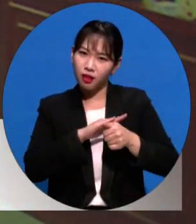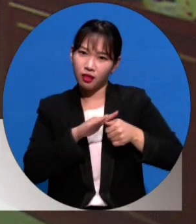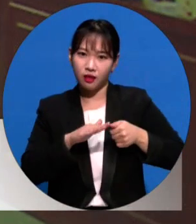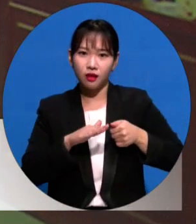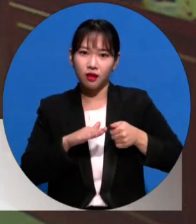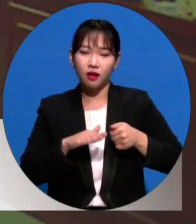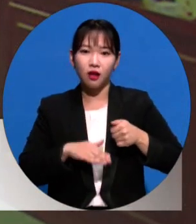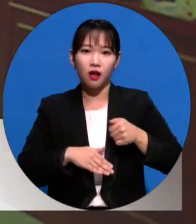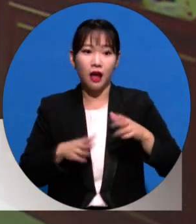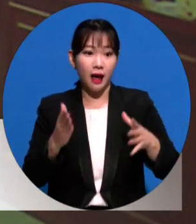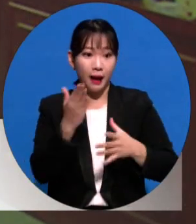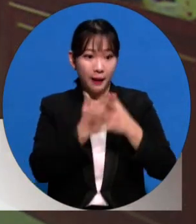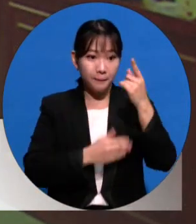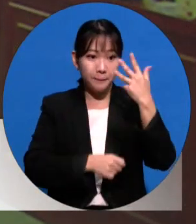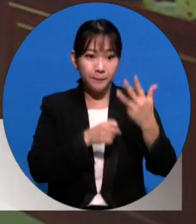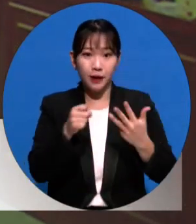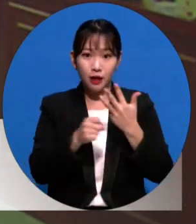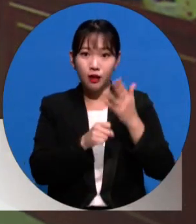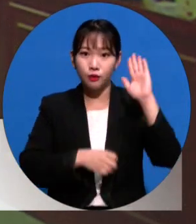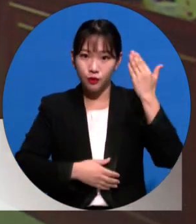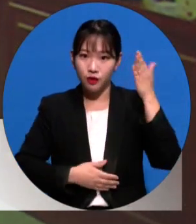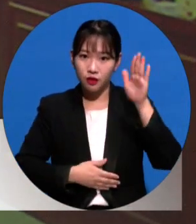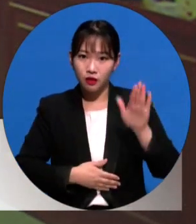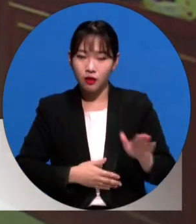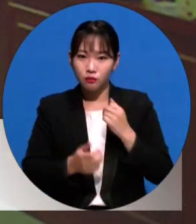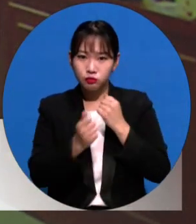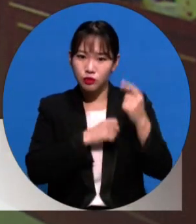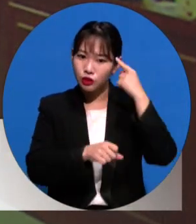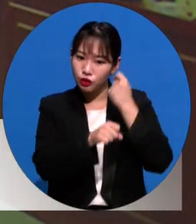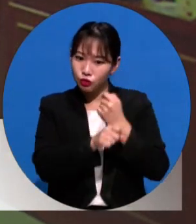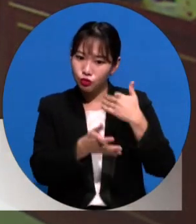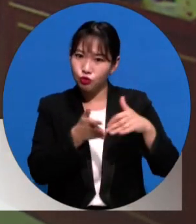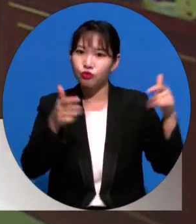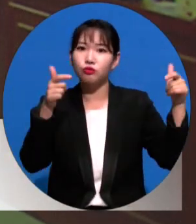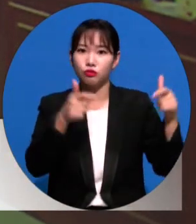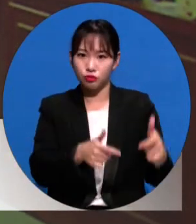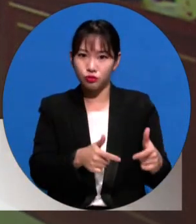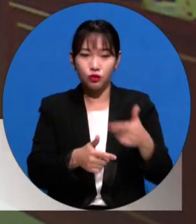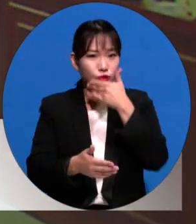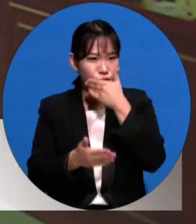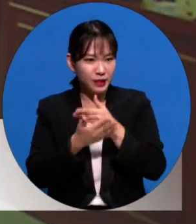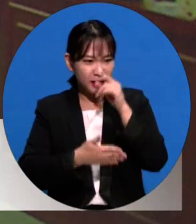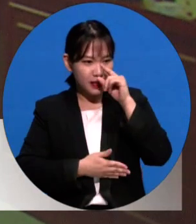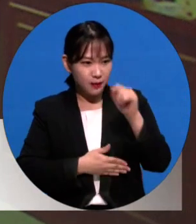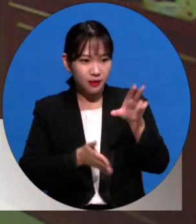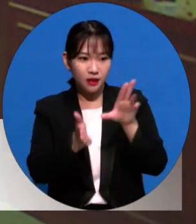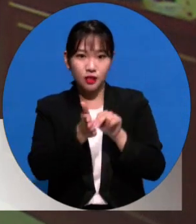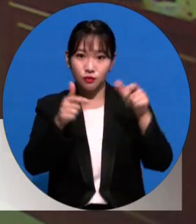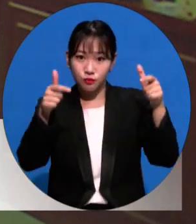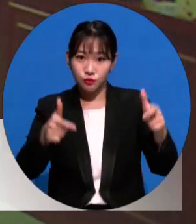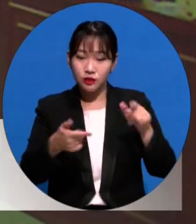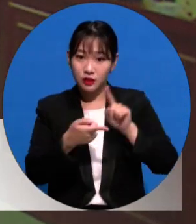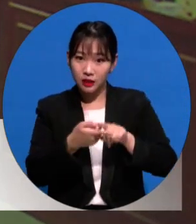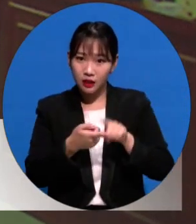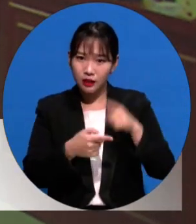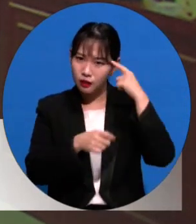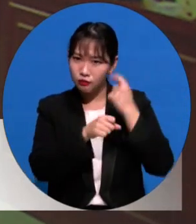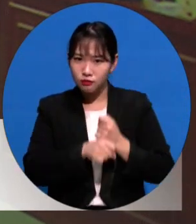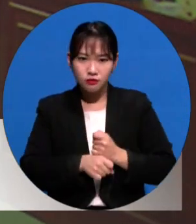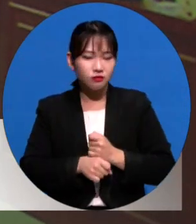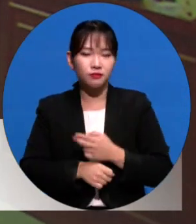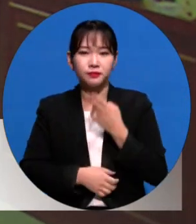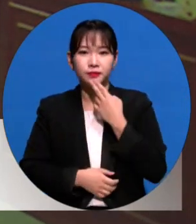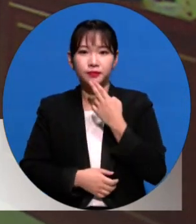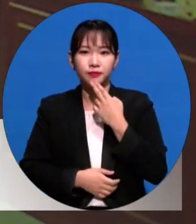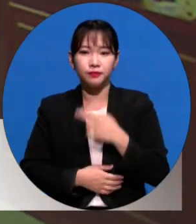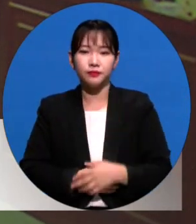있습니다. 통합한 지 8년이 지났지만 연구 실적은 더 줄었고 중요하고 민감한 지역 현안에 대한 연구는 찾아볼